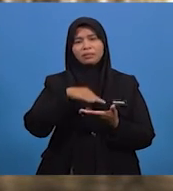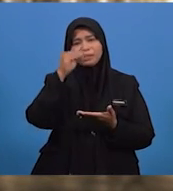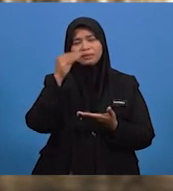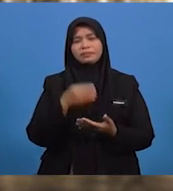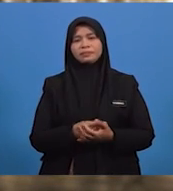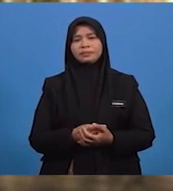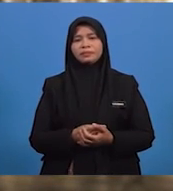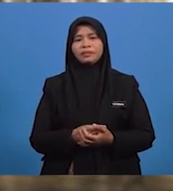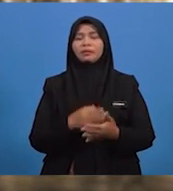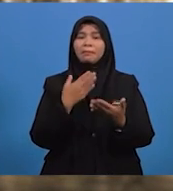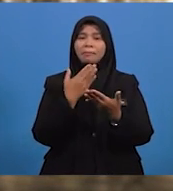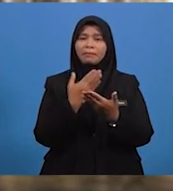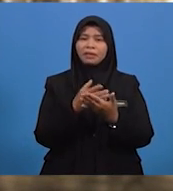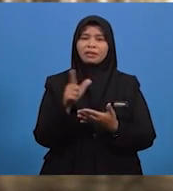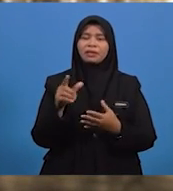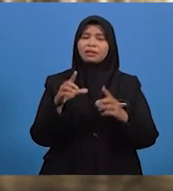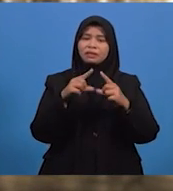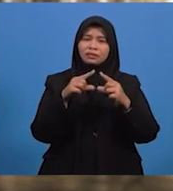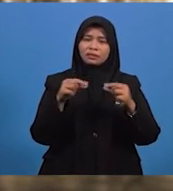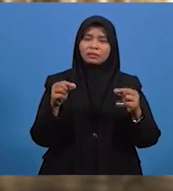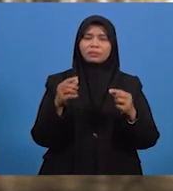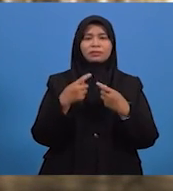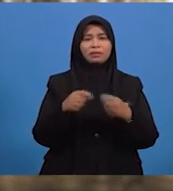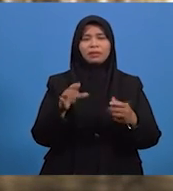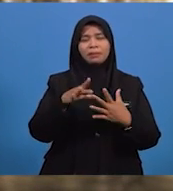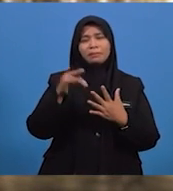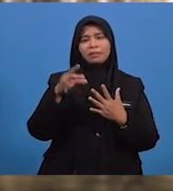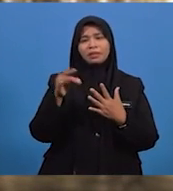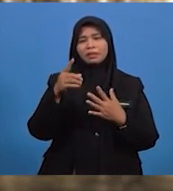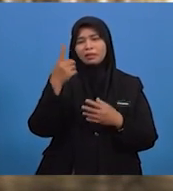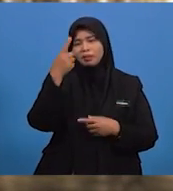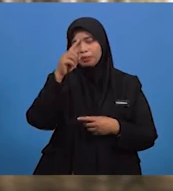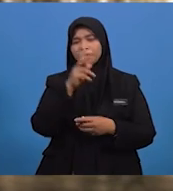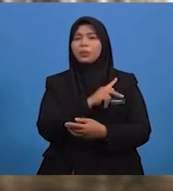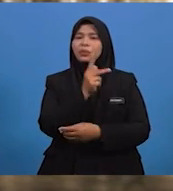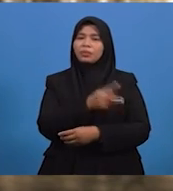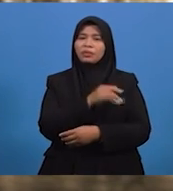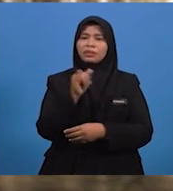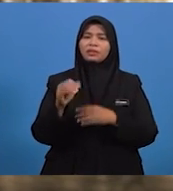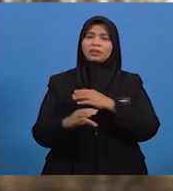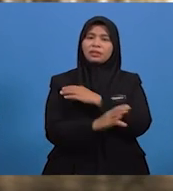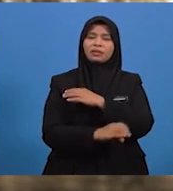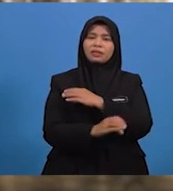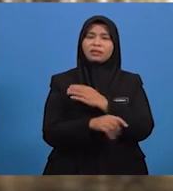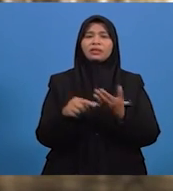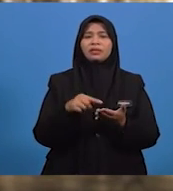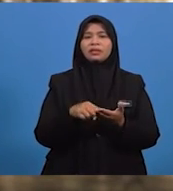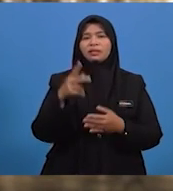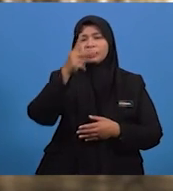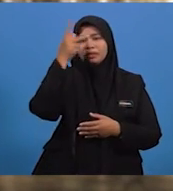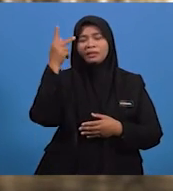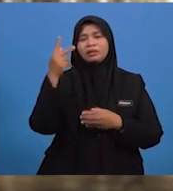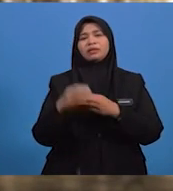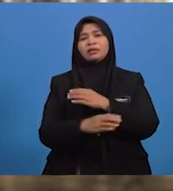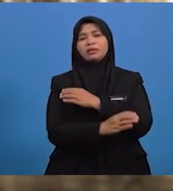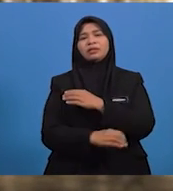Baiklah, Jepun telah memilih untuk menguasai negara ini kerana negara kita ini